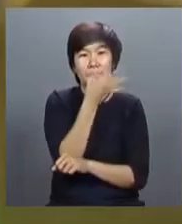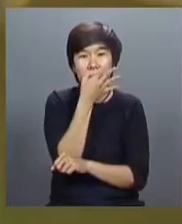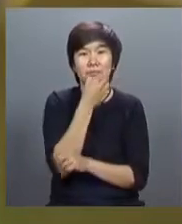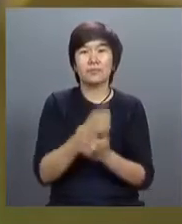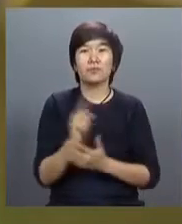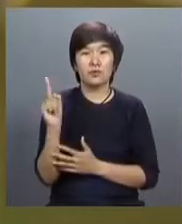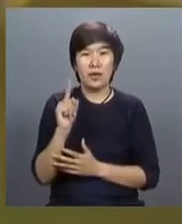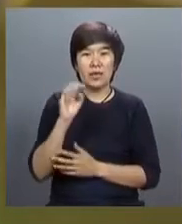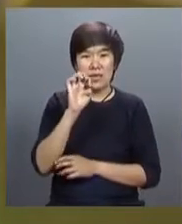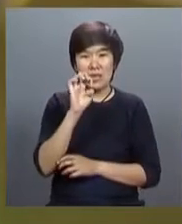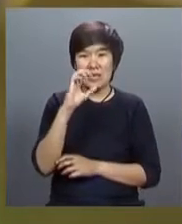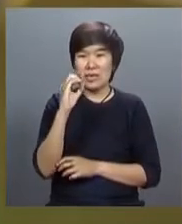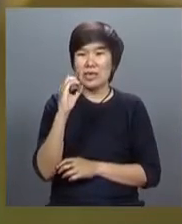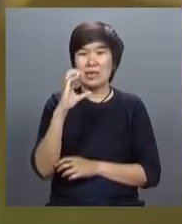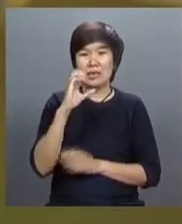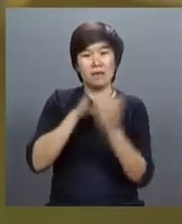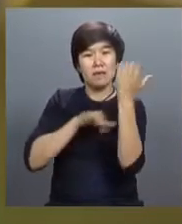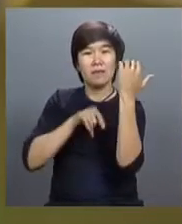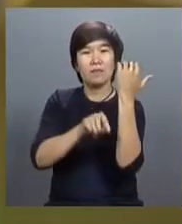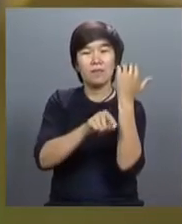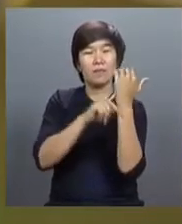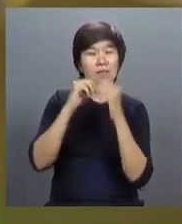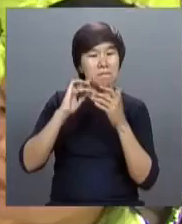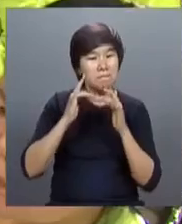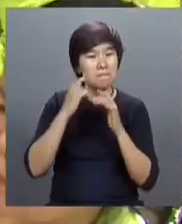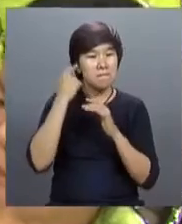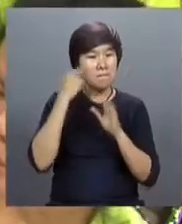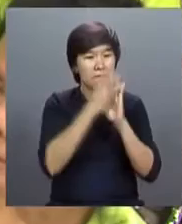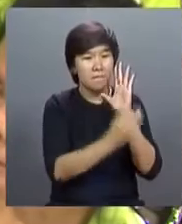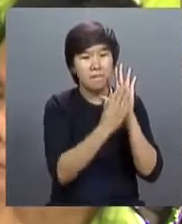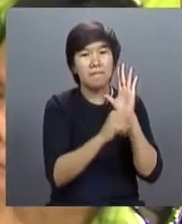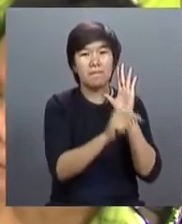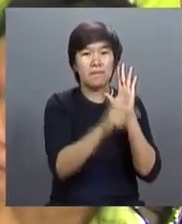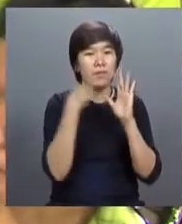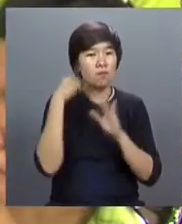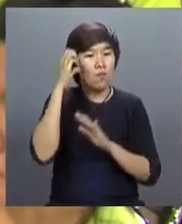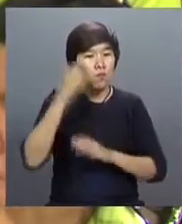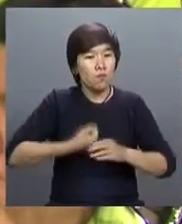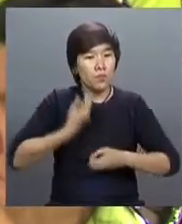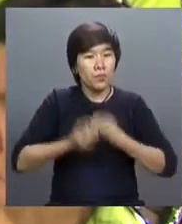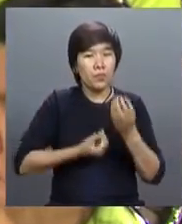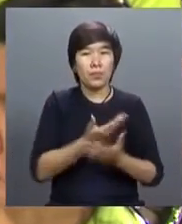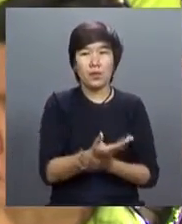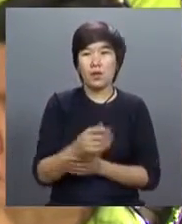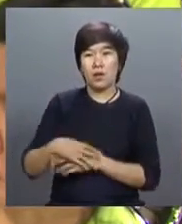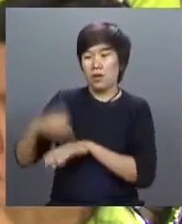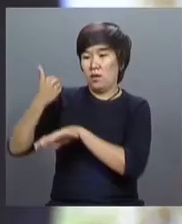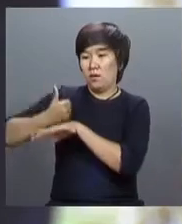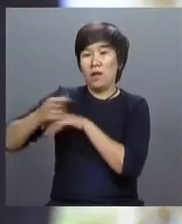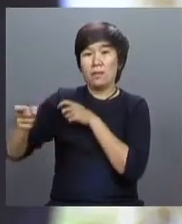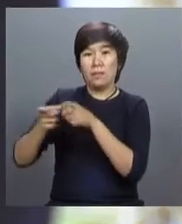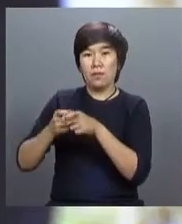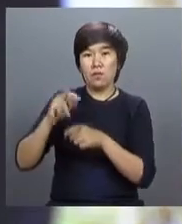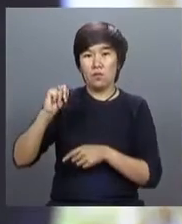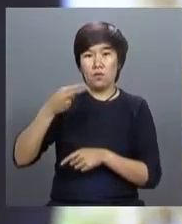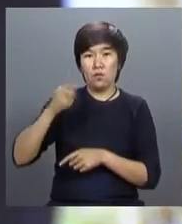อีคอมเมิสขณะที่นายลักวจนานนวัฒผู้จัดการธนาคารเพื่อการเกษตรและสหกรณ์การเกษตรหรือธกสกล่าวว่า